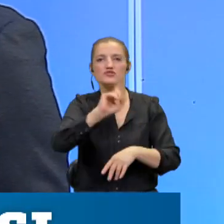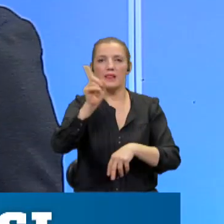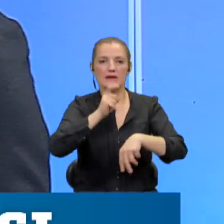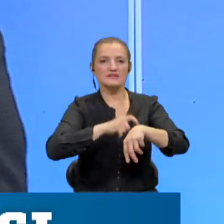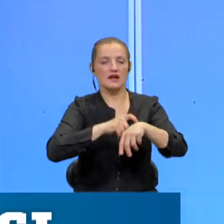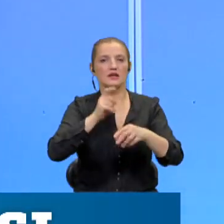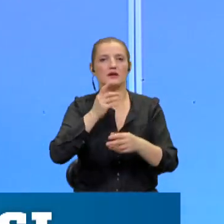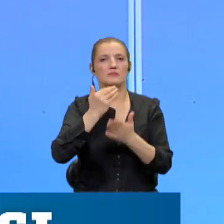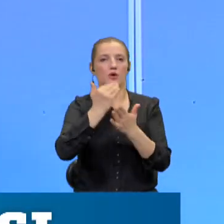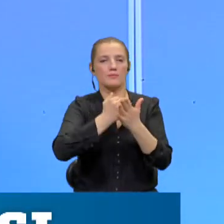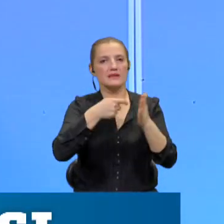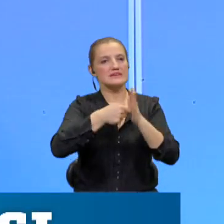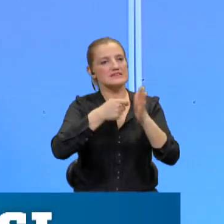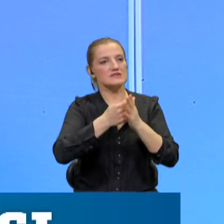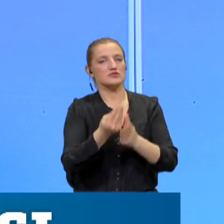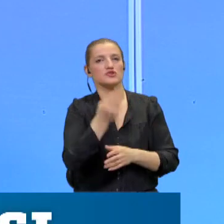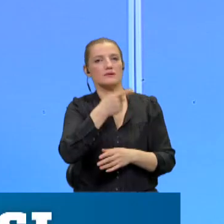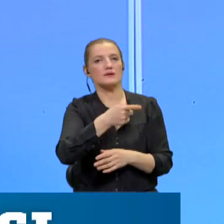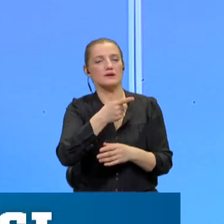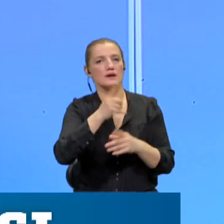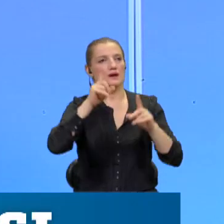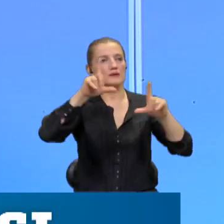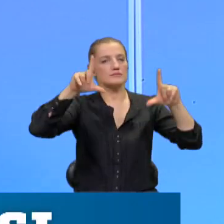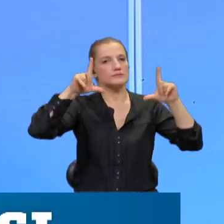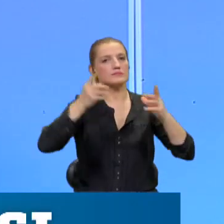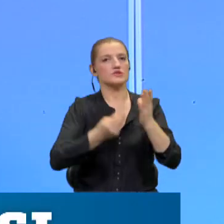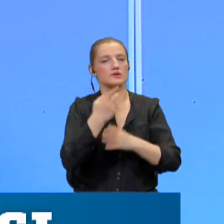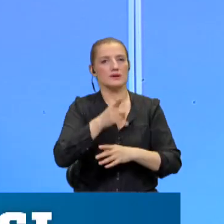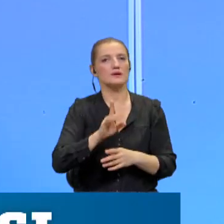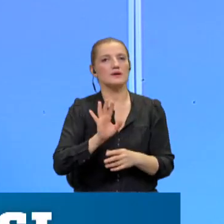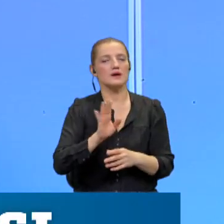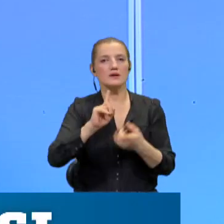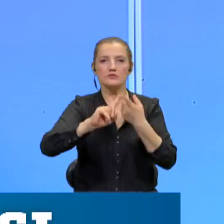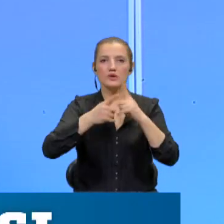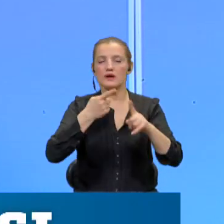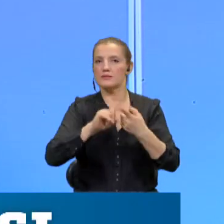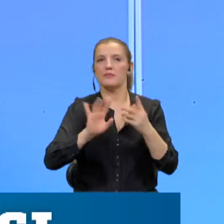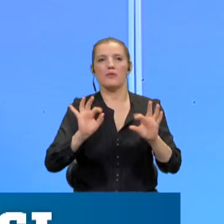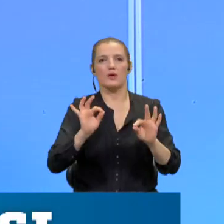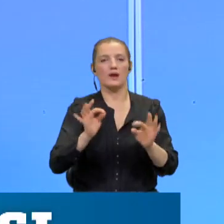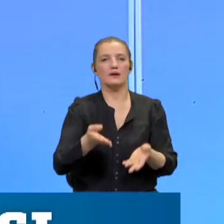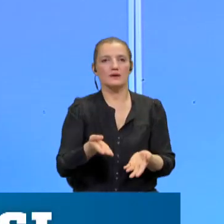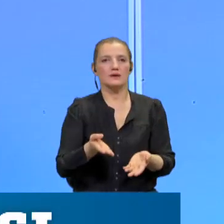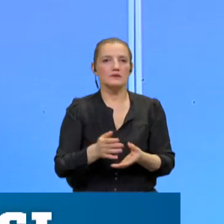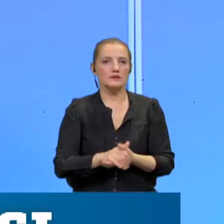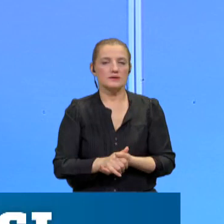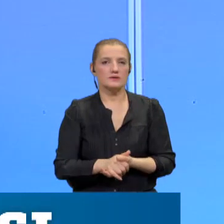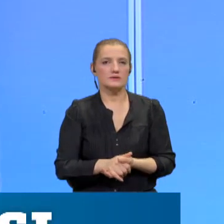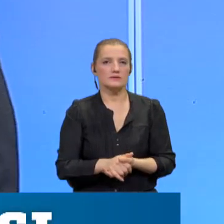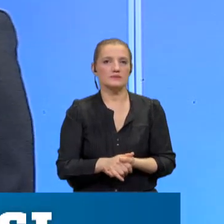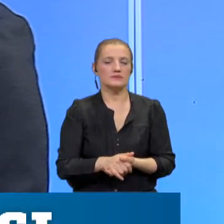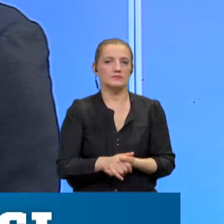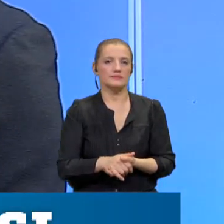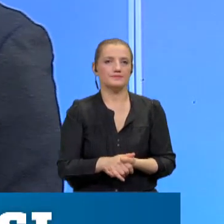Çalar saati ismi geçti görüntüsü çıktı vesaire E böyle de bir tarafı var Siyaset Onun için hani ben çok